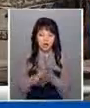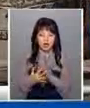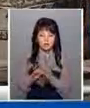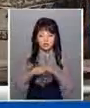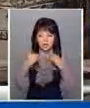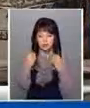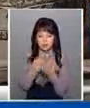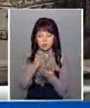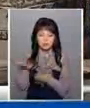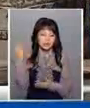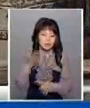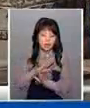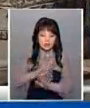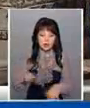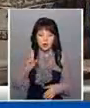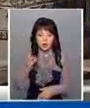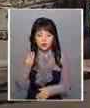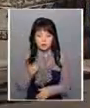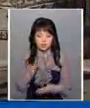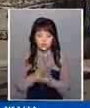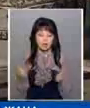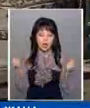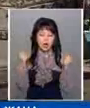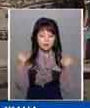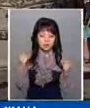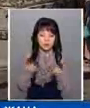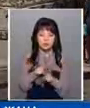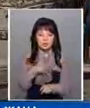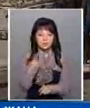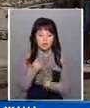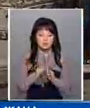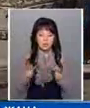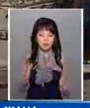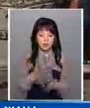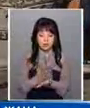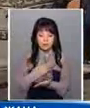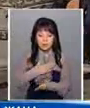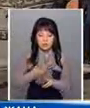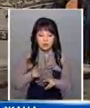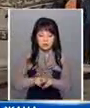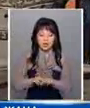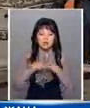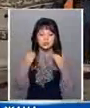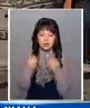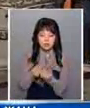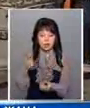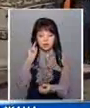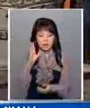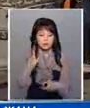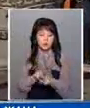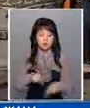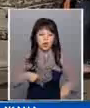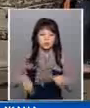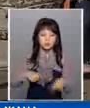Бұрын болмай еді. Енді бұл Қосшы ауылының спортының дамуына бұл алғашқы бастама деп ойлаймыз. Бұл осы стадионнан